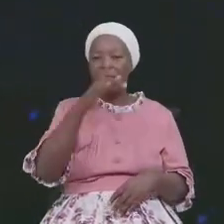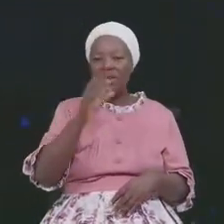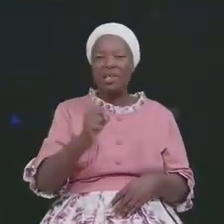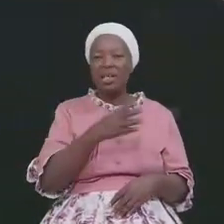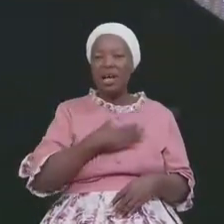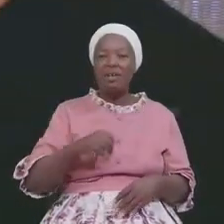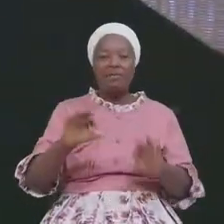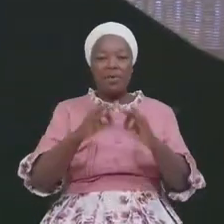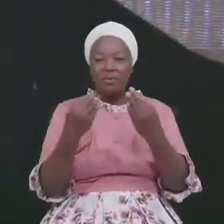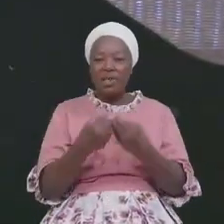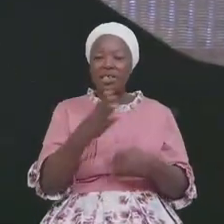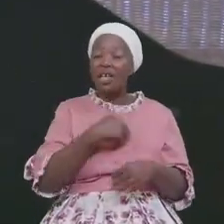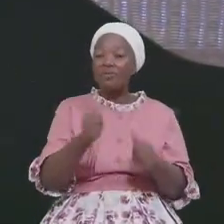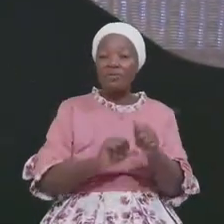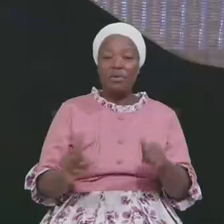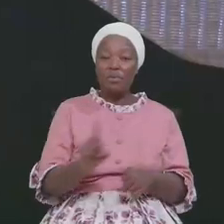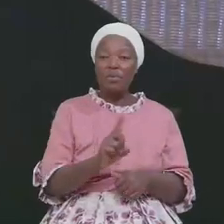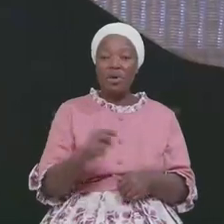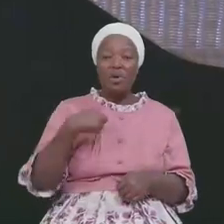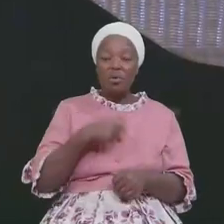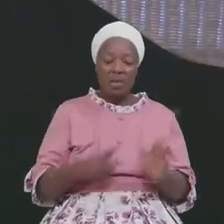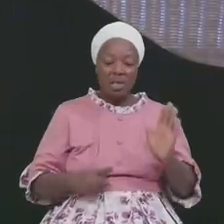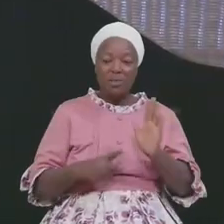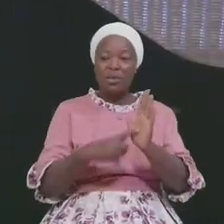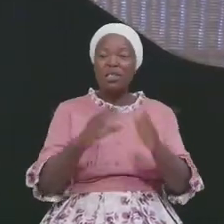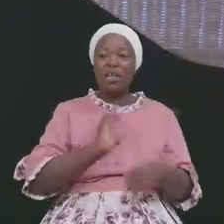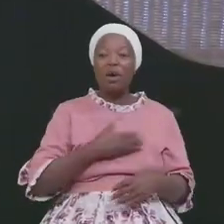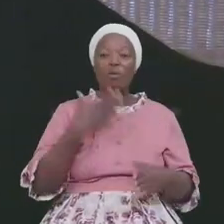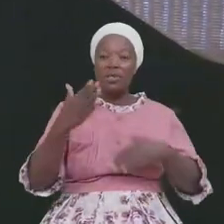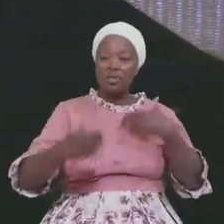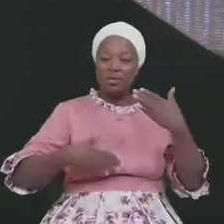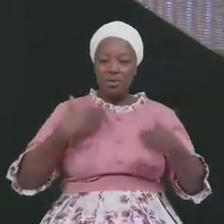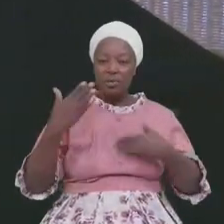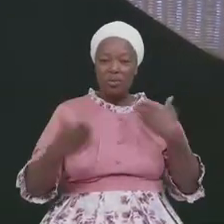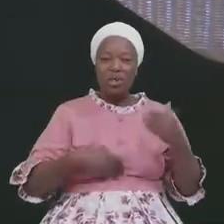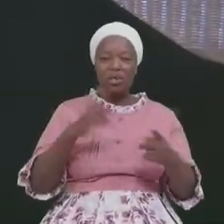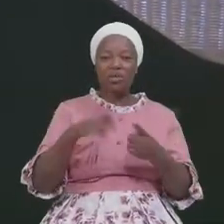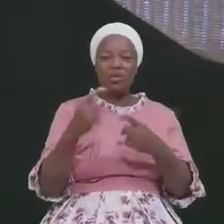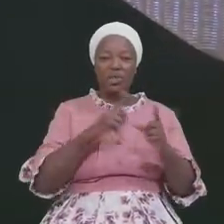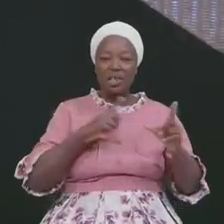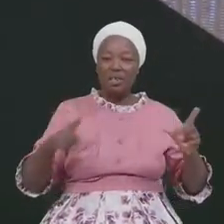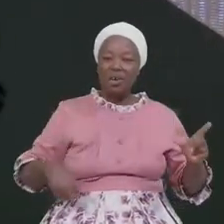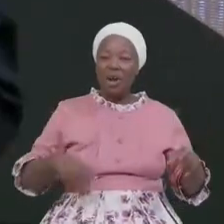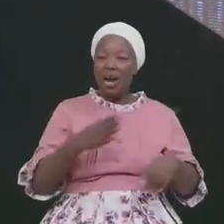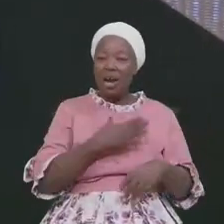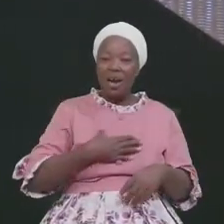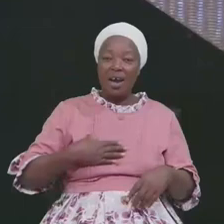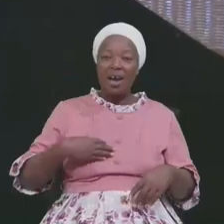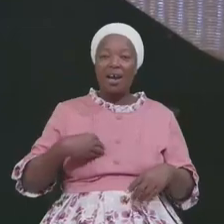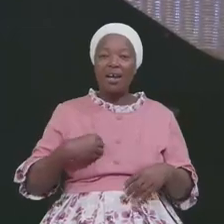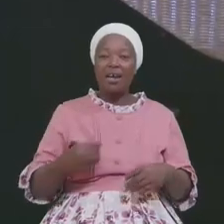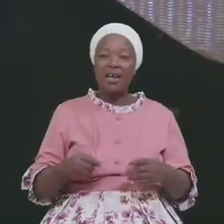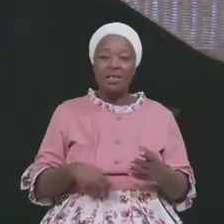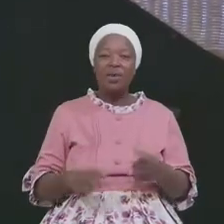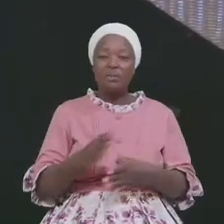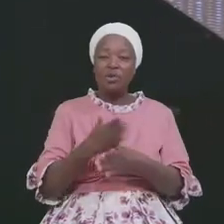familles. Tout un chacun, nous exprimons notre joie au Dieu Tout-Puissant et entre nous.